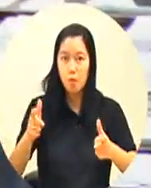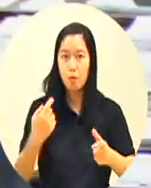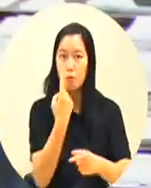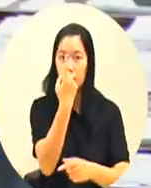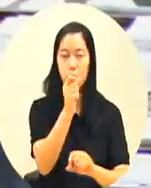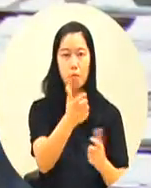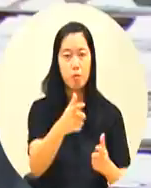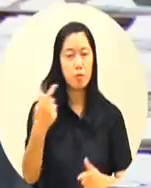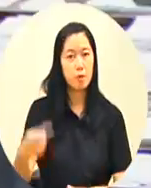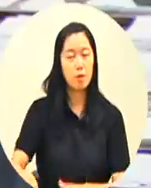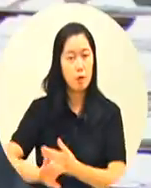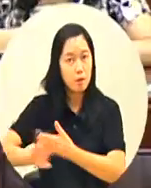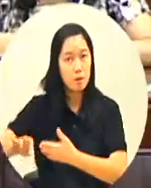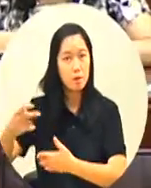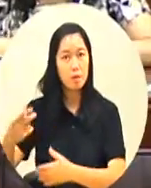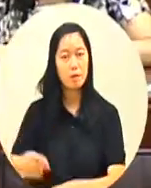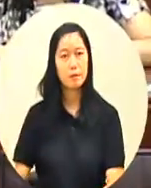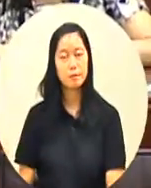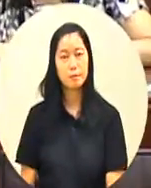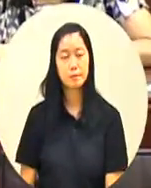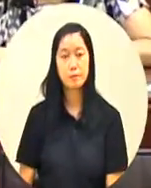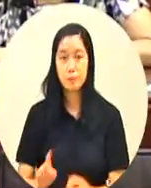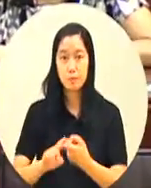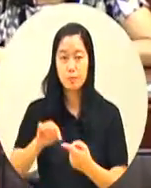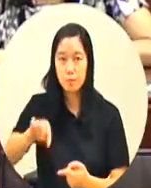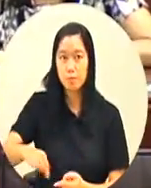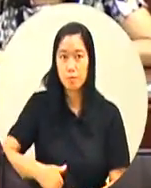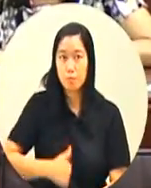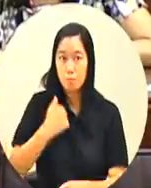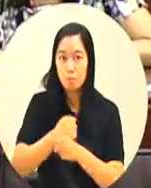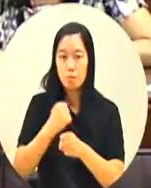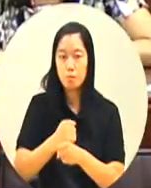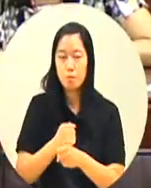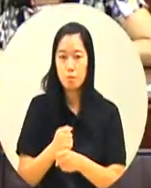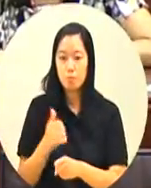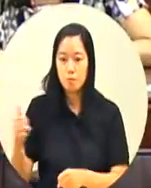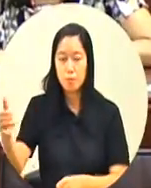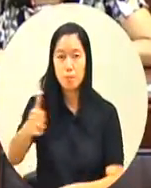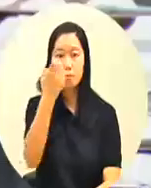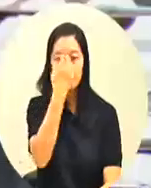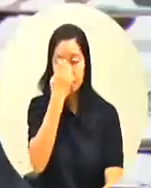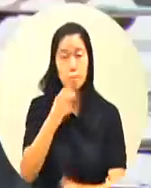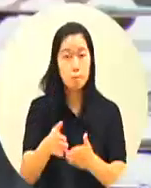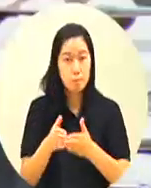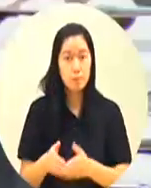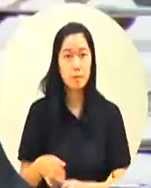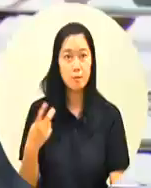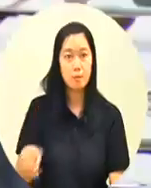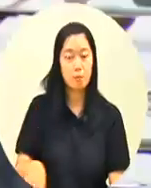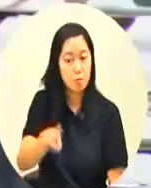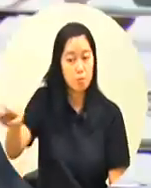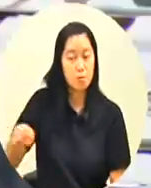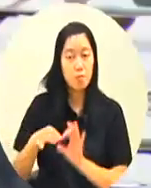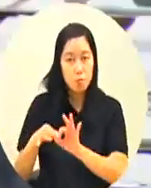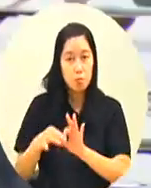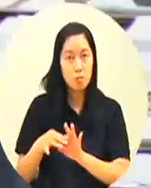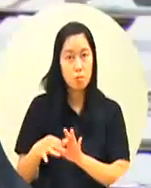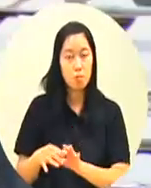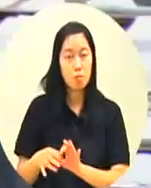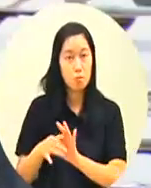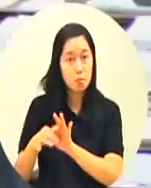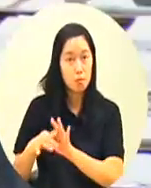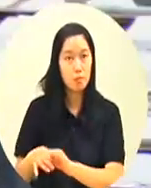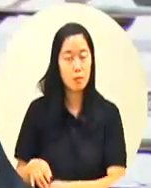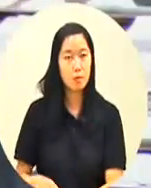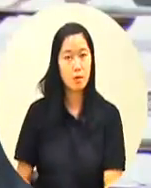我们会进行实质查核，这个是 我想这个实质查核 有实地的查核的工作， 对，大家最关心的其实老实讲其实